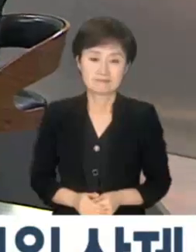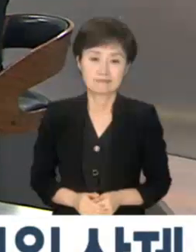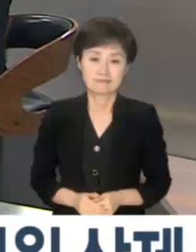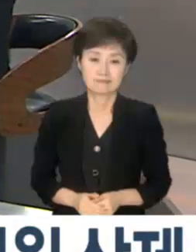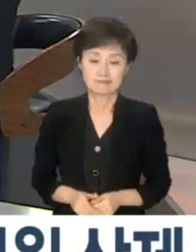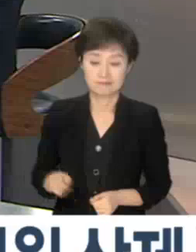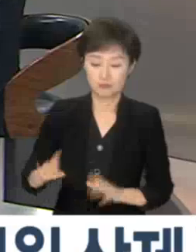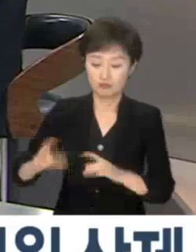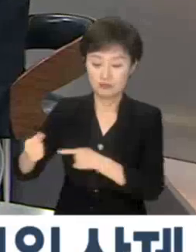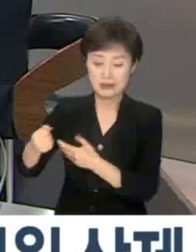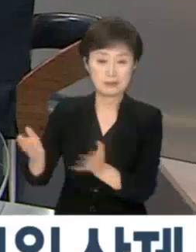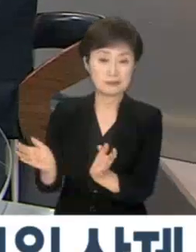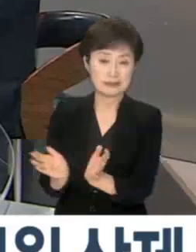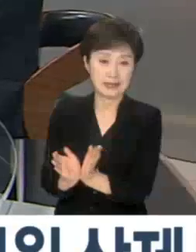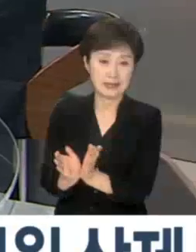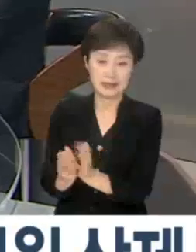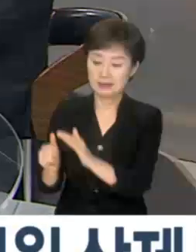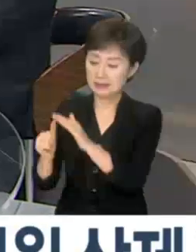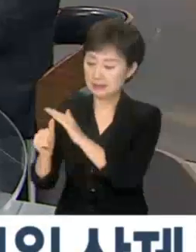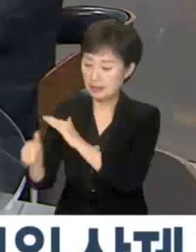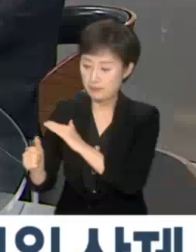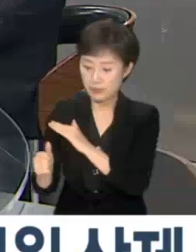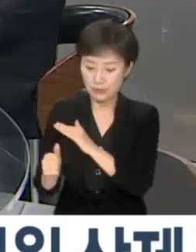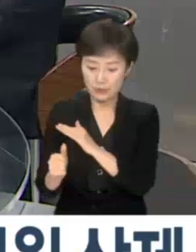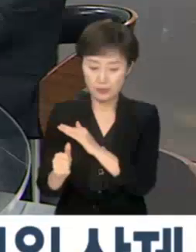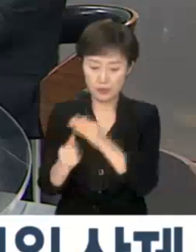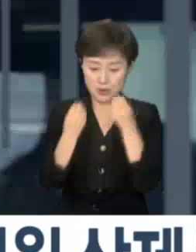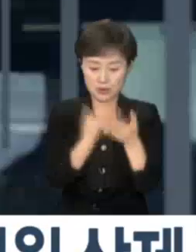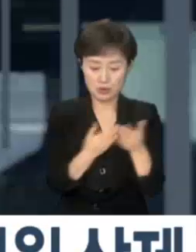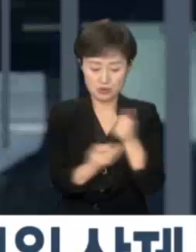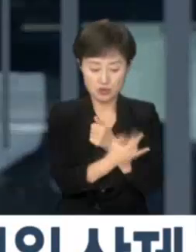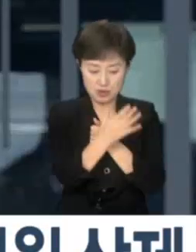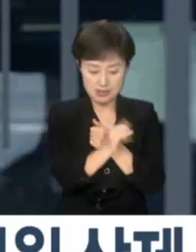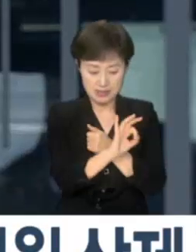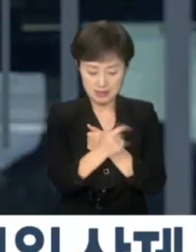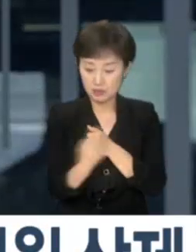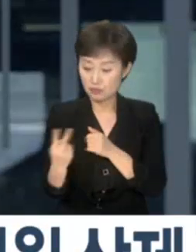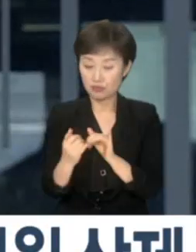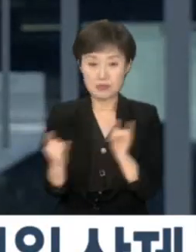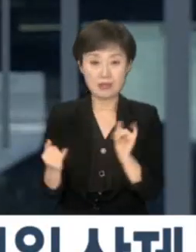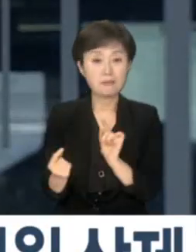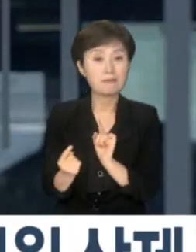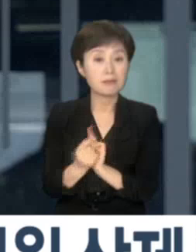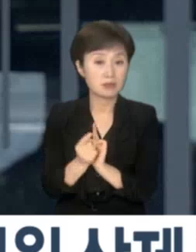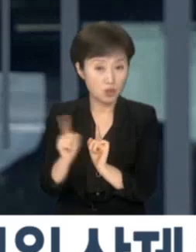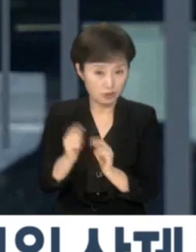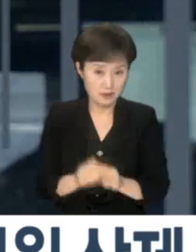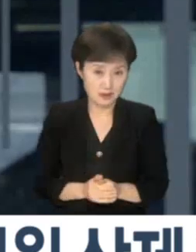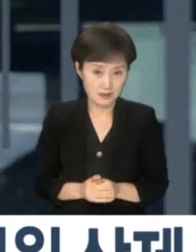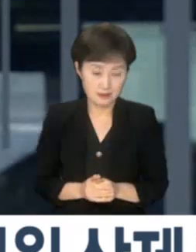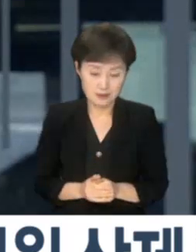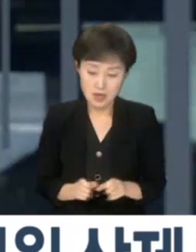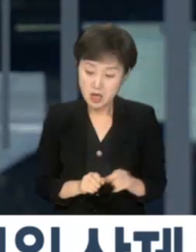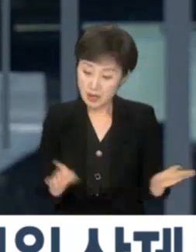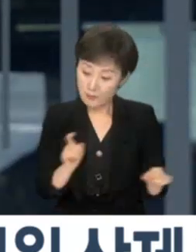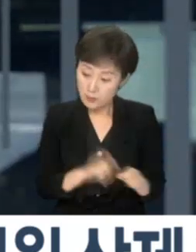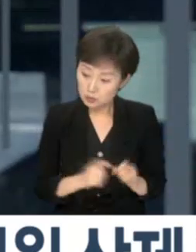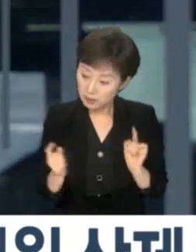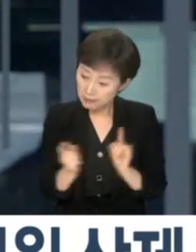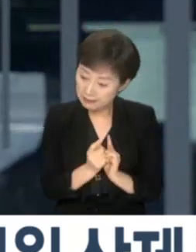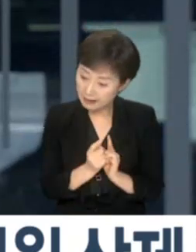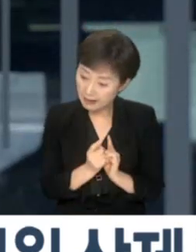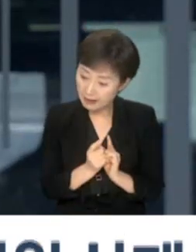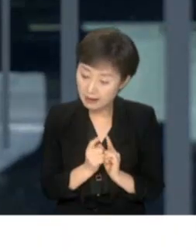이뇨한 혁신위원장과 김기현 대표 오후 회동 이야기부터 해보도록 하겠습니다. 조기 해산을 위한 만남인가 아니면